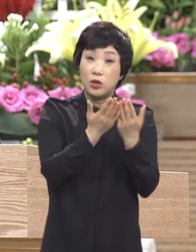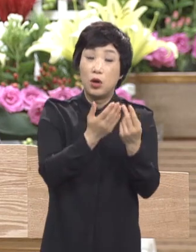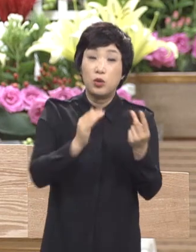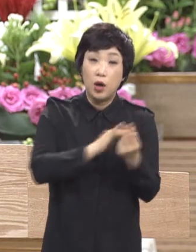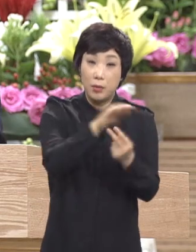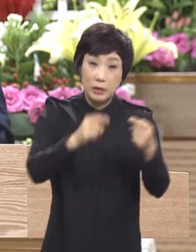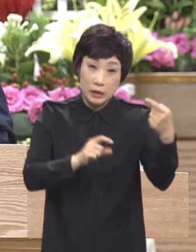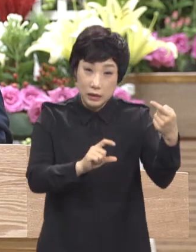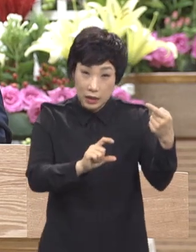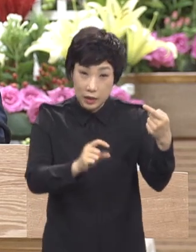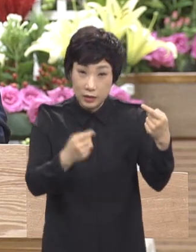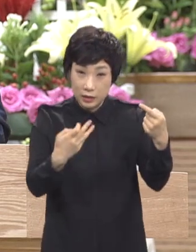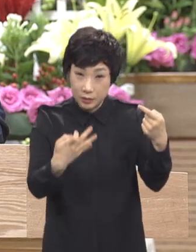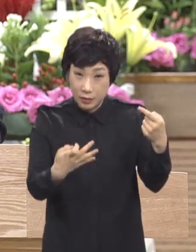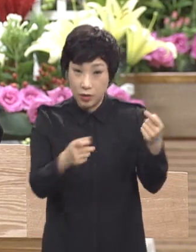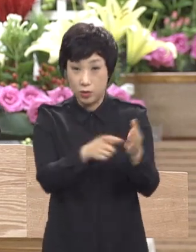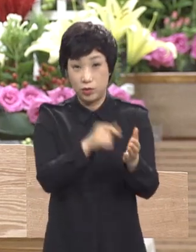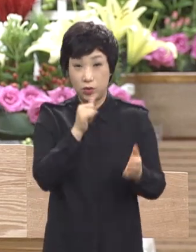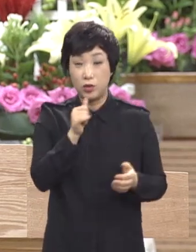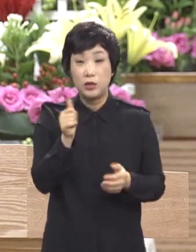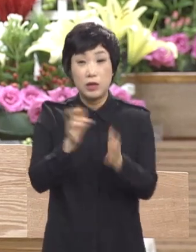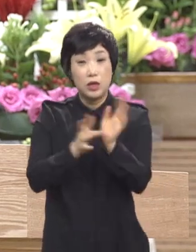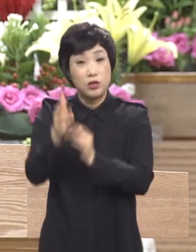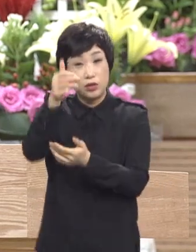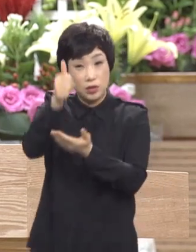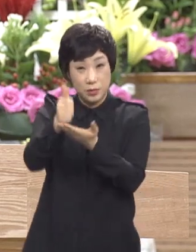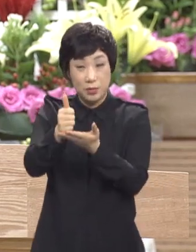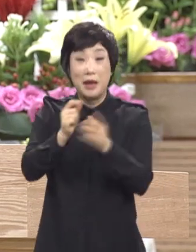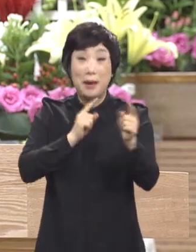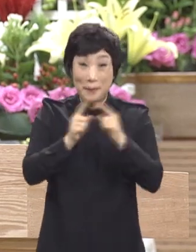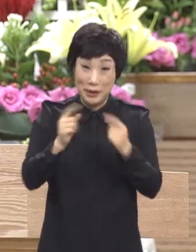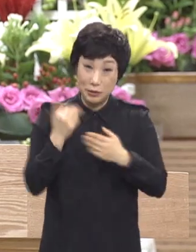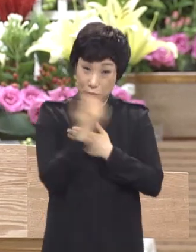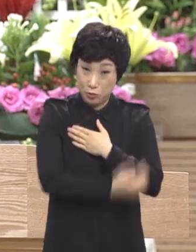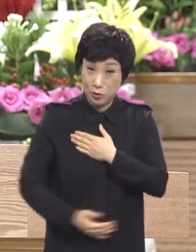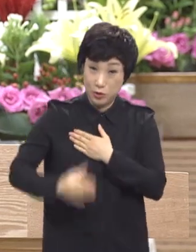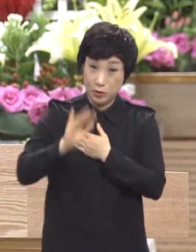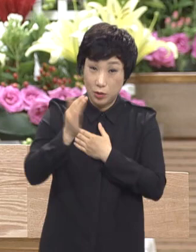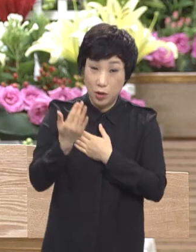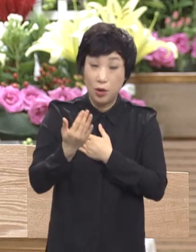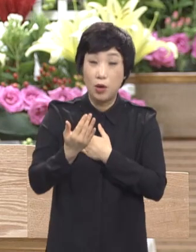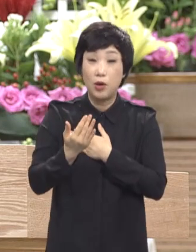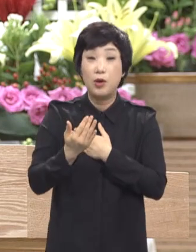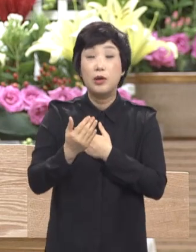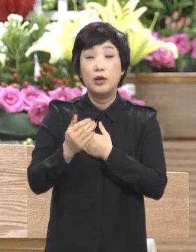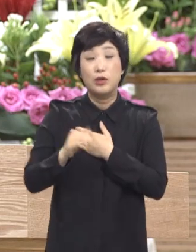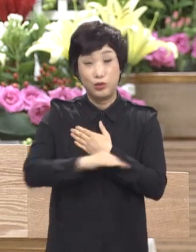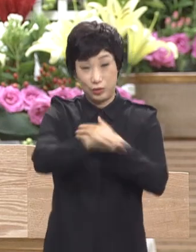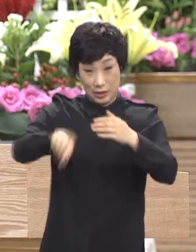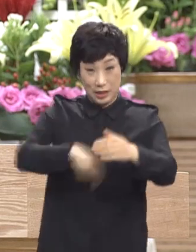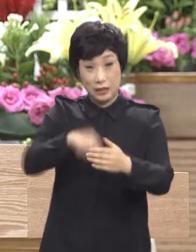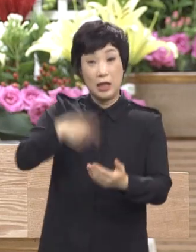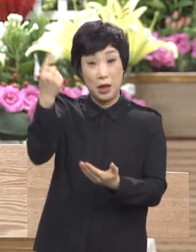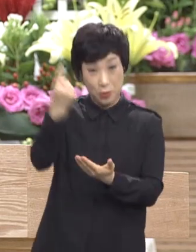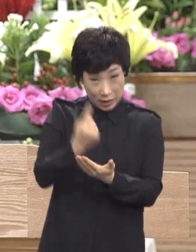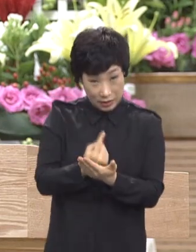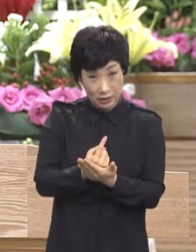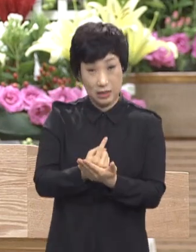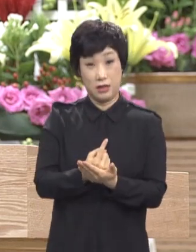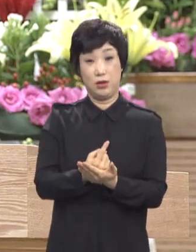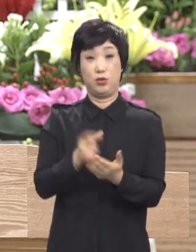요한복음 1장 14절에 예수께서 말씀이 육신이 되어 우리 가운데